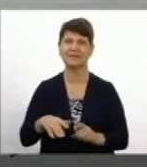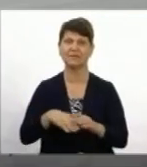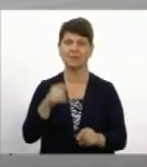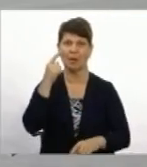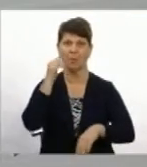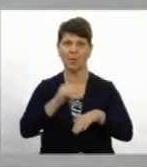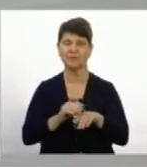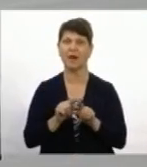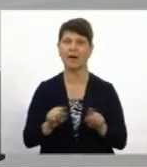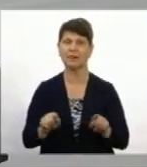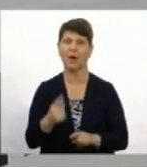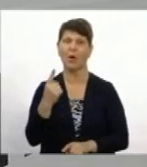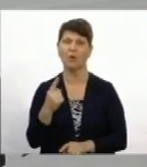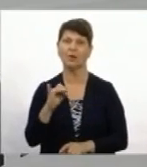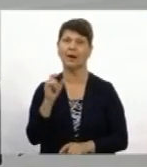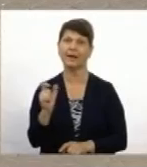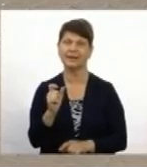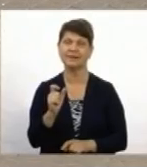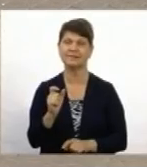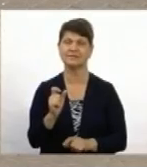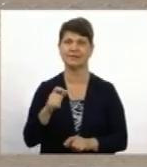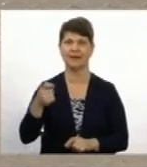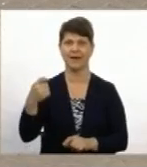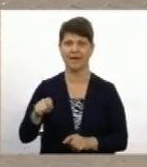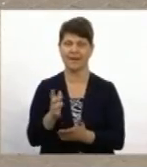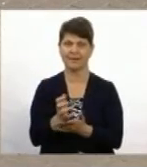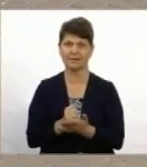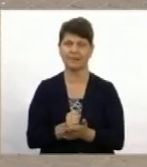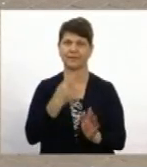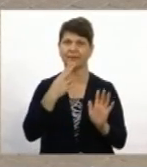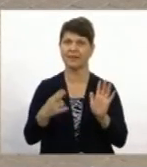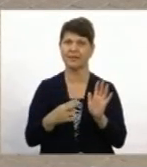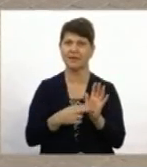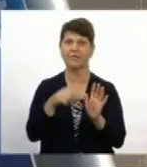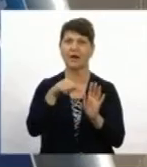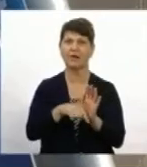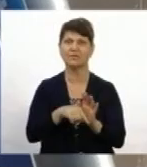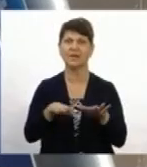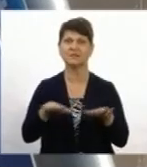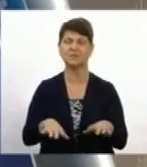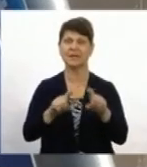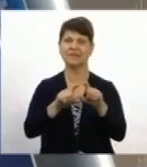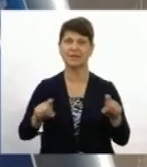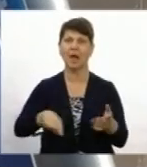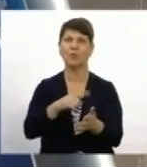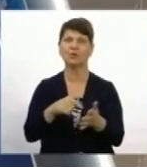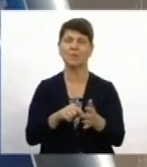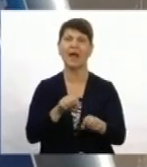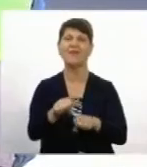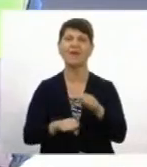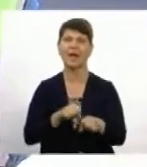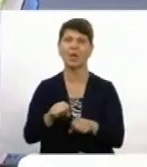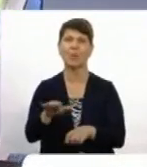помічена агітація за одного з кандидатів. Наліпки характерного змісту з'явилися на станціях муніципального